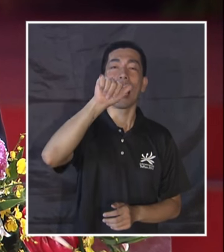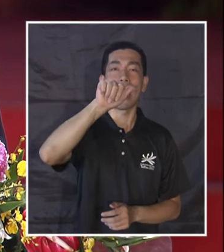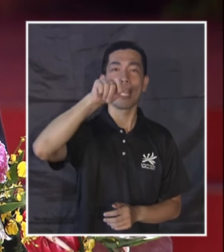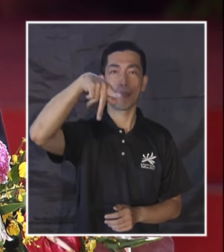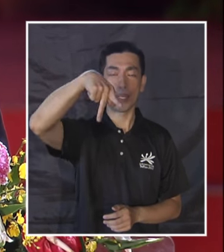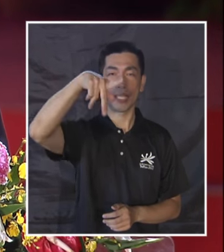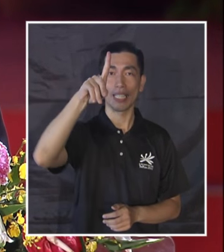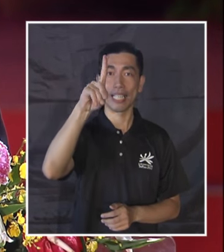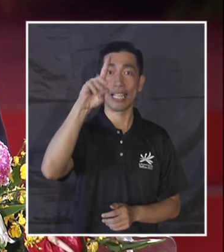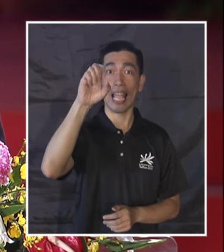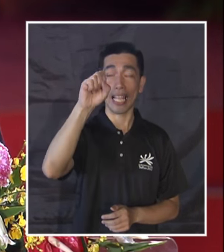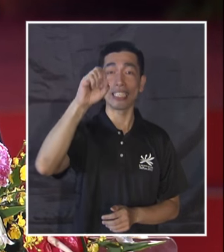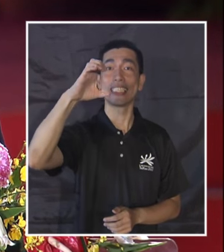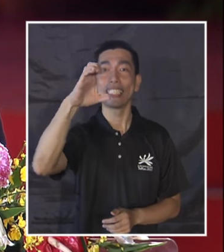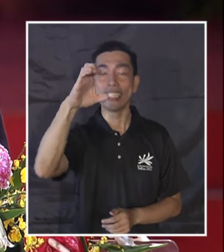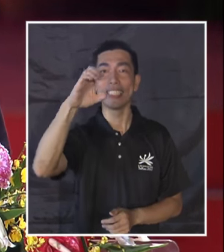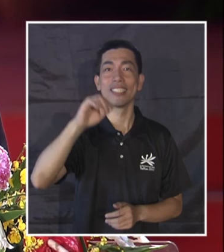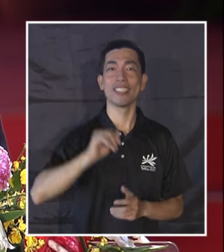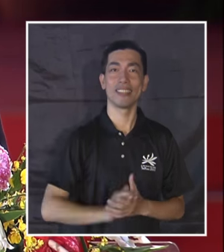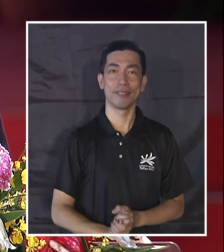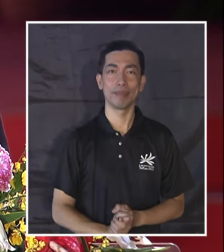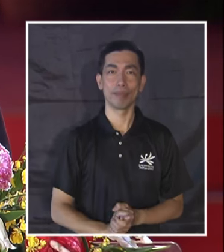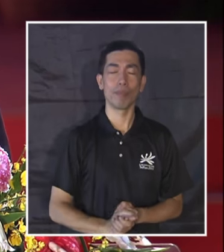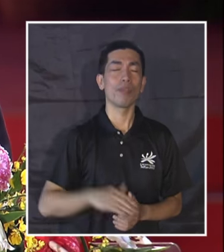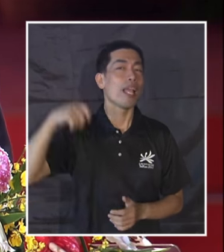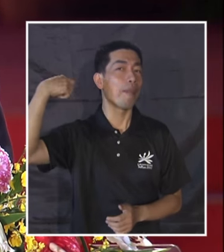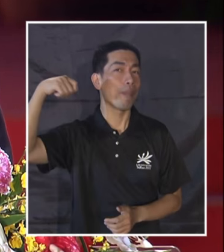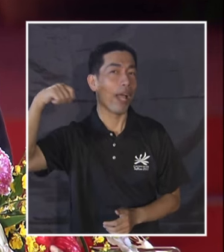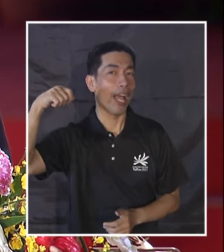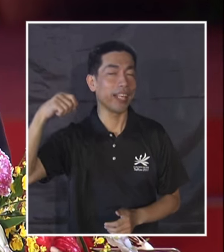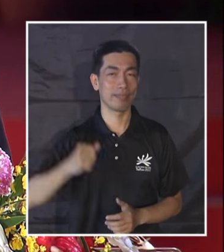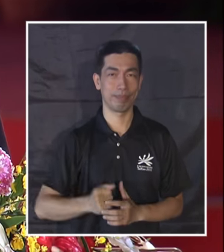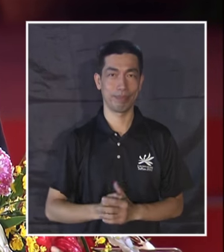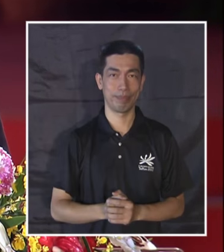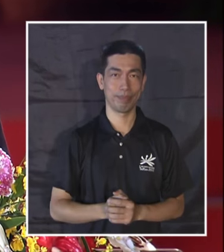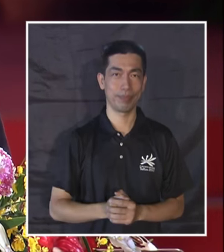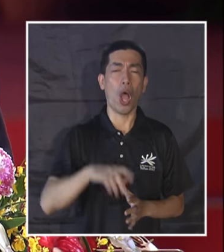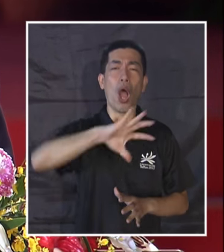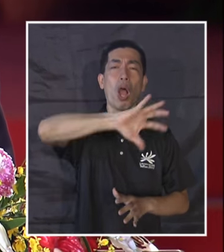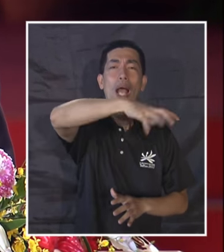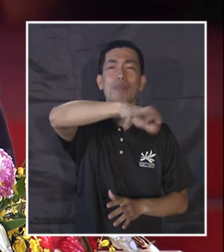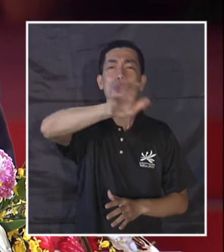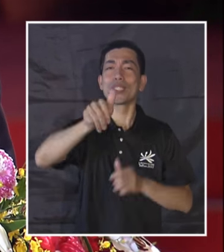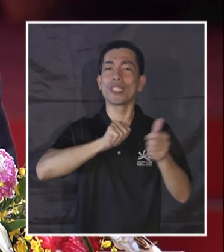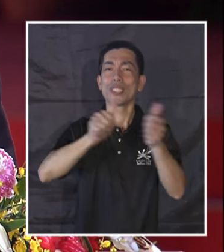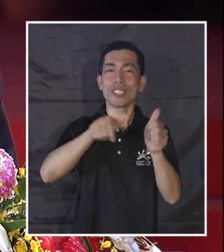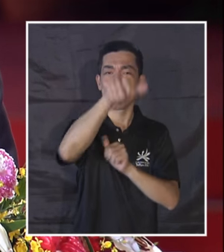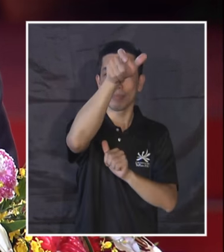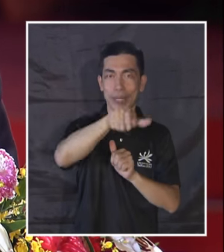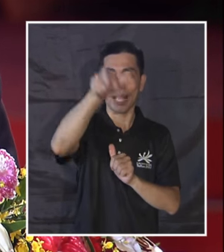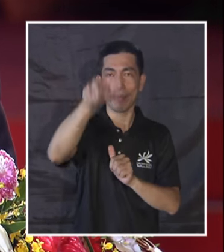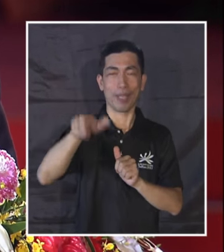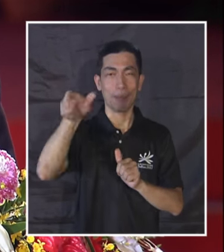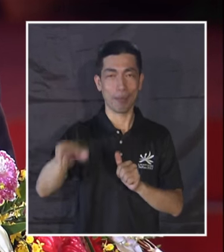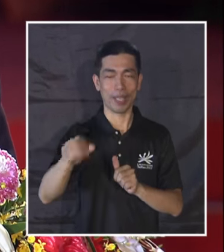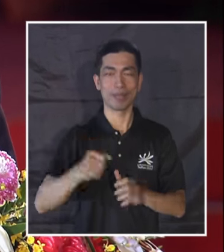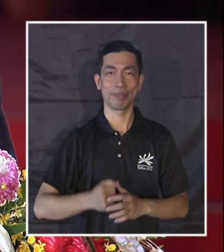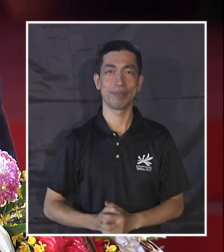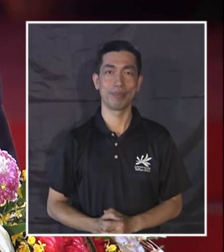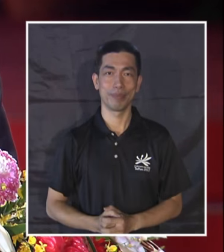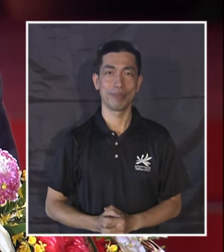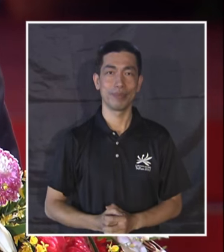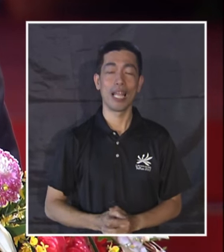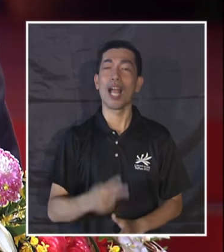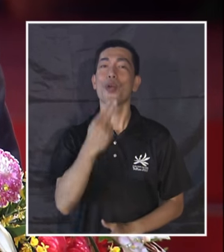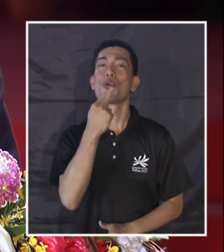席、各国的选手、裁判，以及中华民国教育